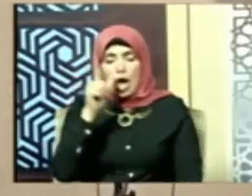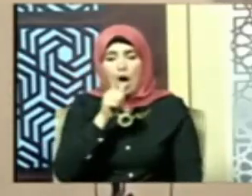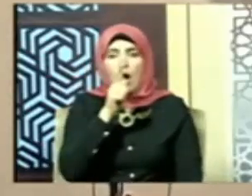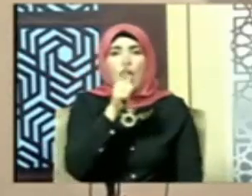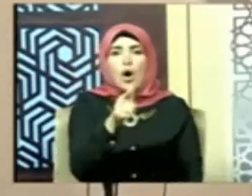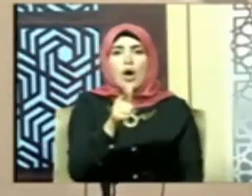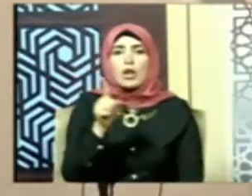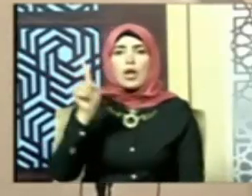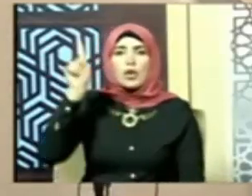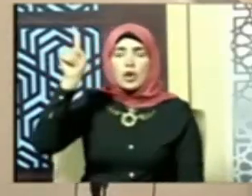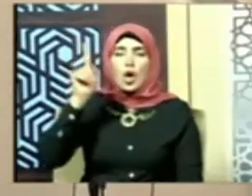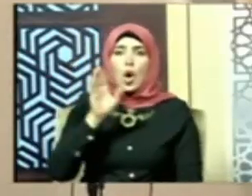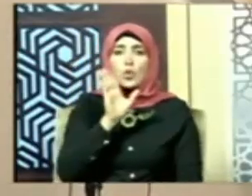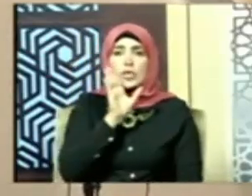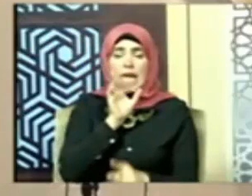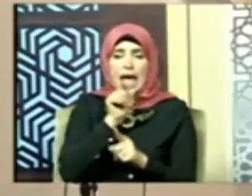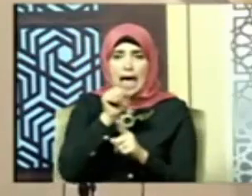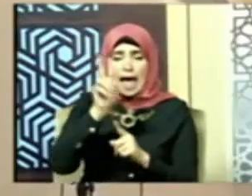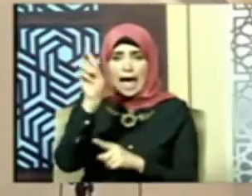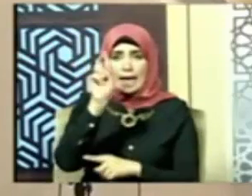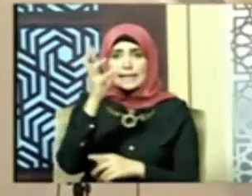بن مريم